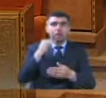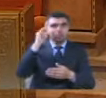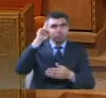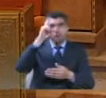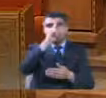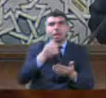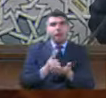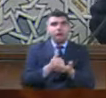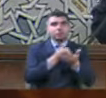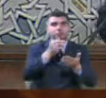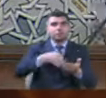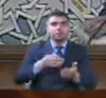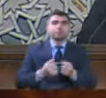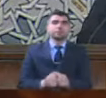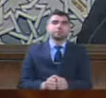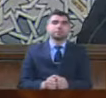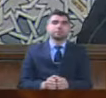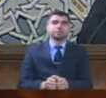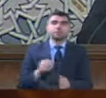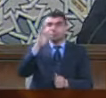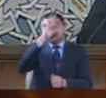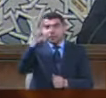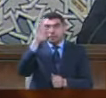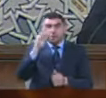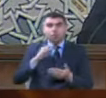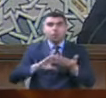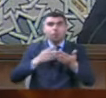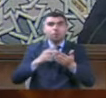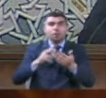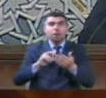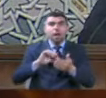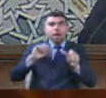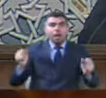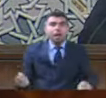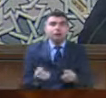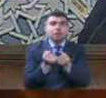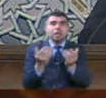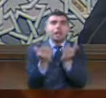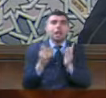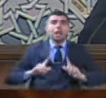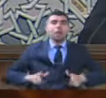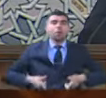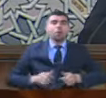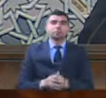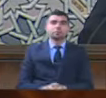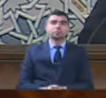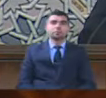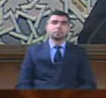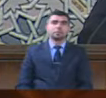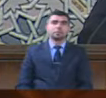وشكرا. شكرا سيد الرئيس. السياسه العامه المتبعه بخصوص النهوض بالمنظومه التعليميه.